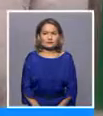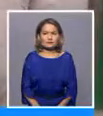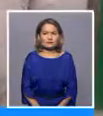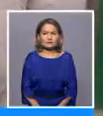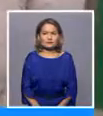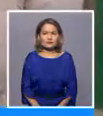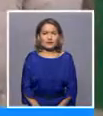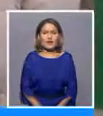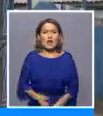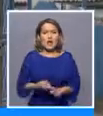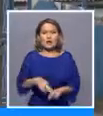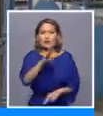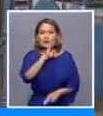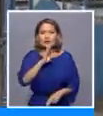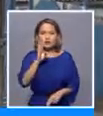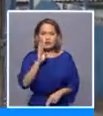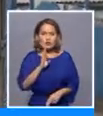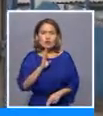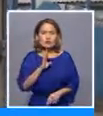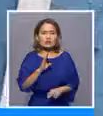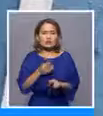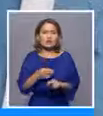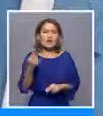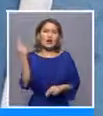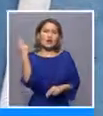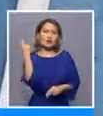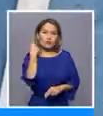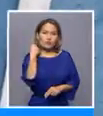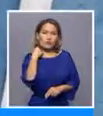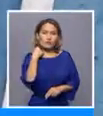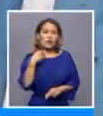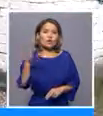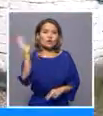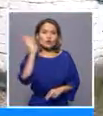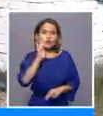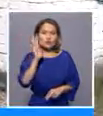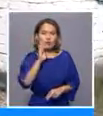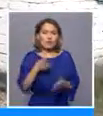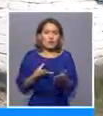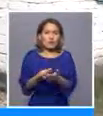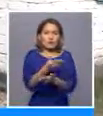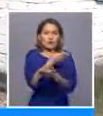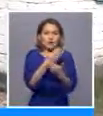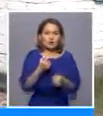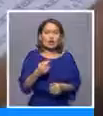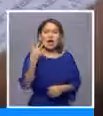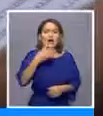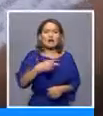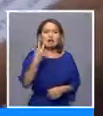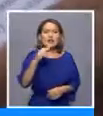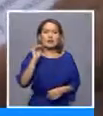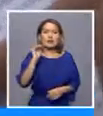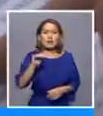Жан ұшырып жүрген мына кісі борышкердің көршісі. Суға қарыз тұрғынның өзі үйде жоқ, берешегі 40 мың теңгеге жеткен. Сот су ақысын